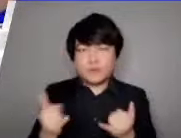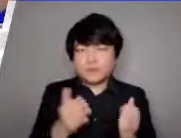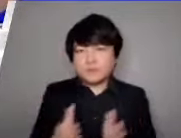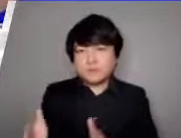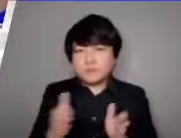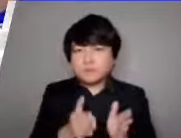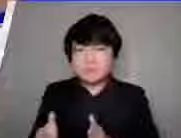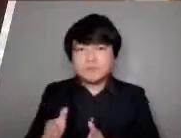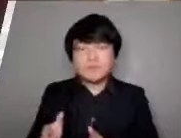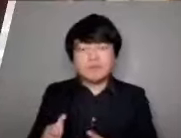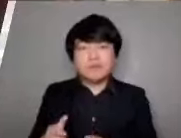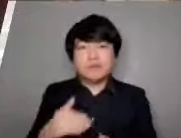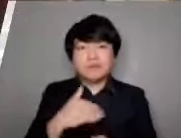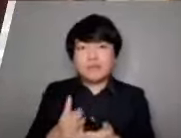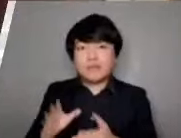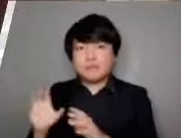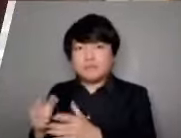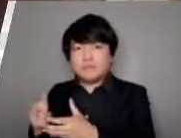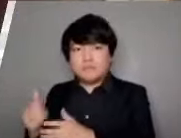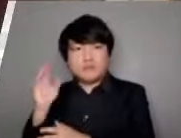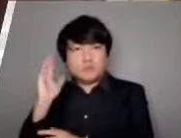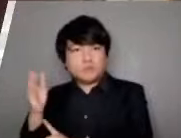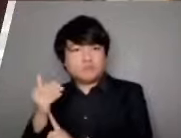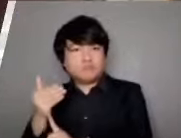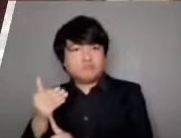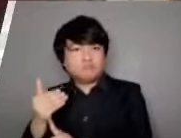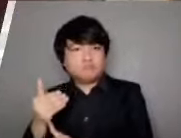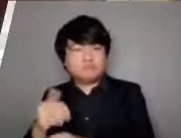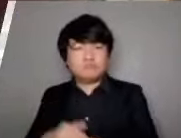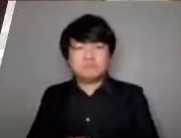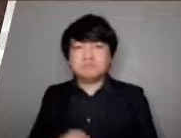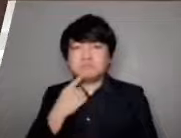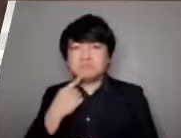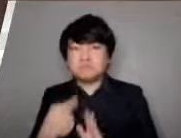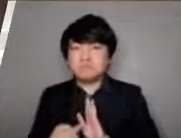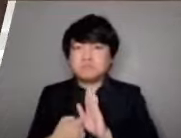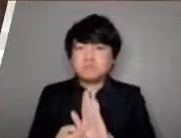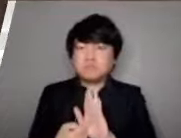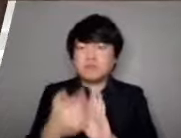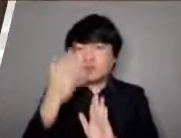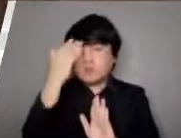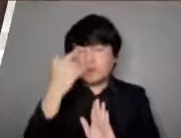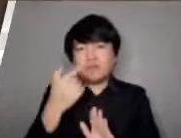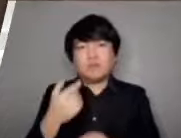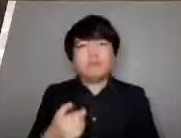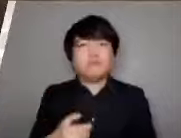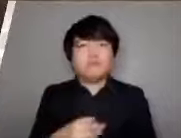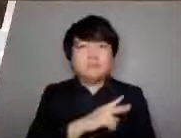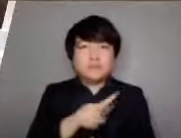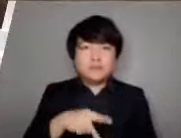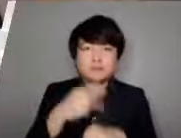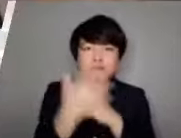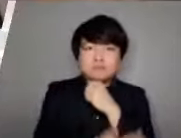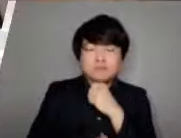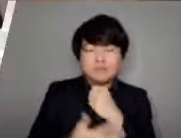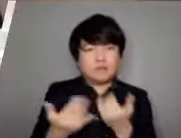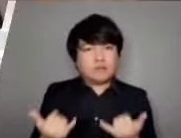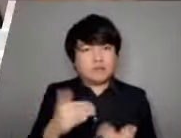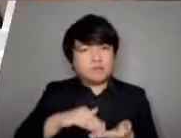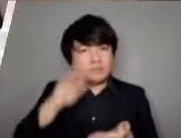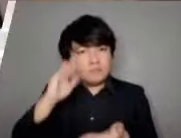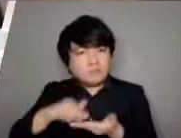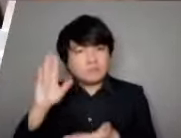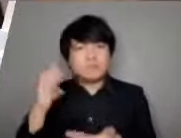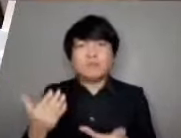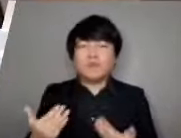kilos-protesta. Ilalahad daw nila ang unlike totoong sitwasyon ng bansa, kasama ang mataas na presyo ng mga bilihin, umano'y human rights violations at